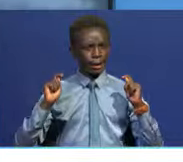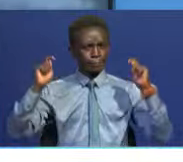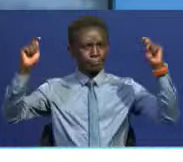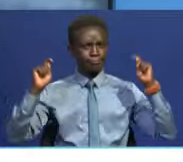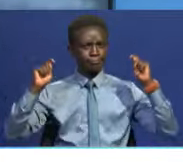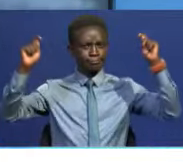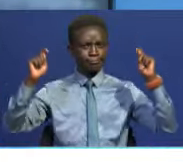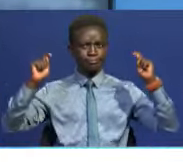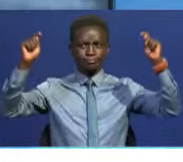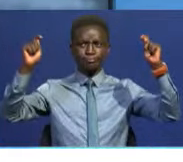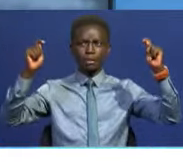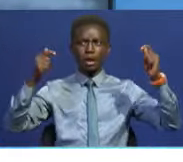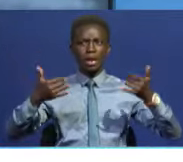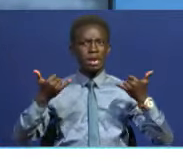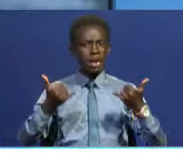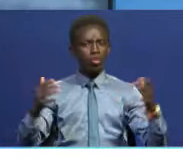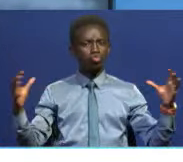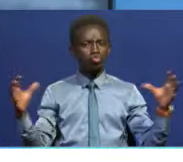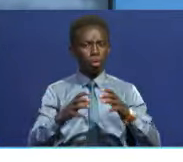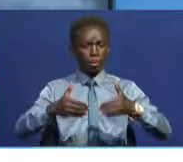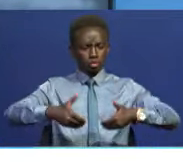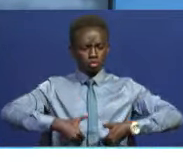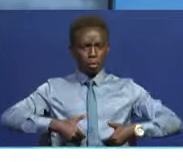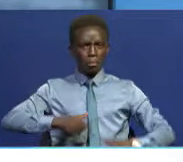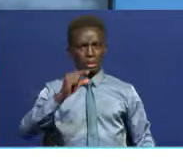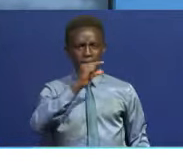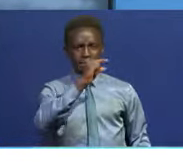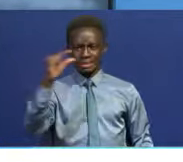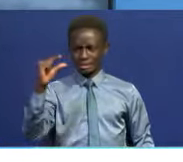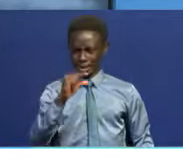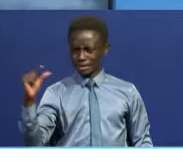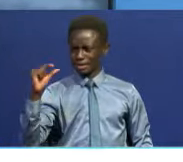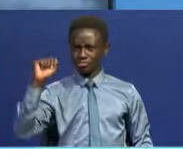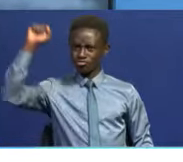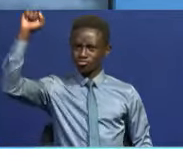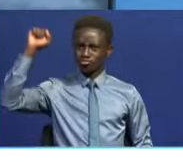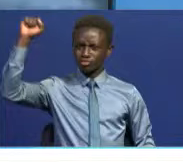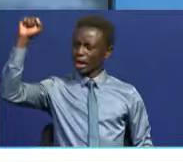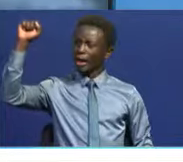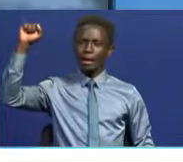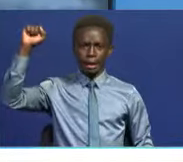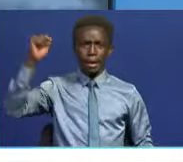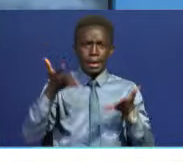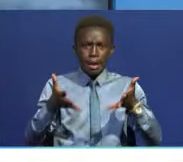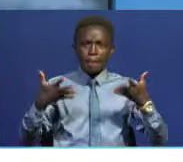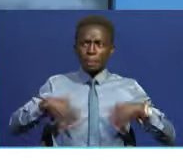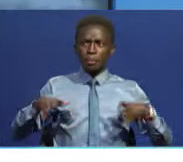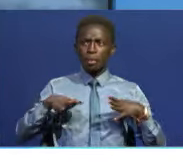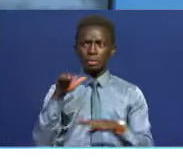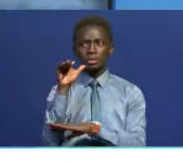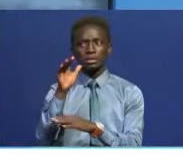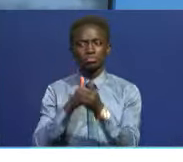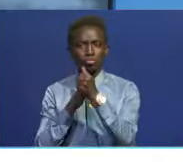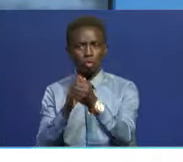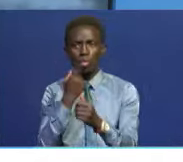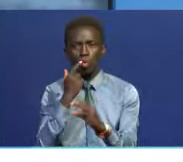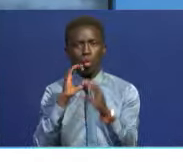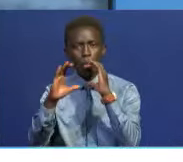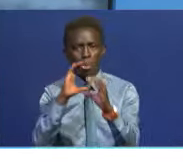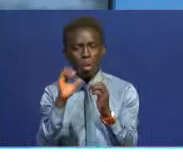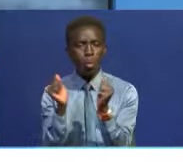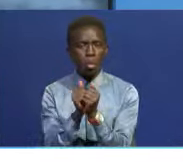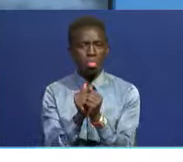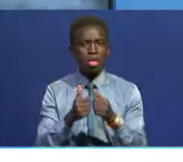wa kizazi cha sasa almaarufu Gen Z. Wafanyabiashara mjini Kisumu wametoa wito kwa viongozi waliochaguliwa kuzungumza na vijana,